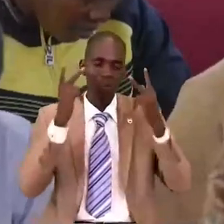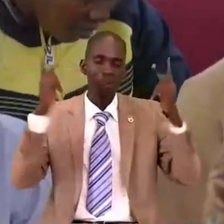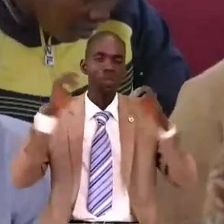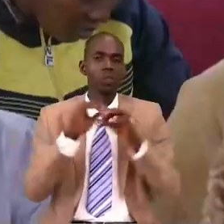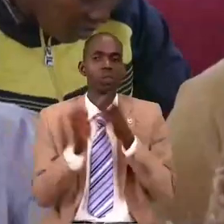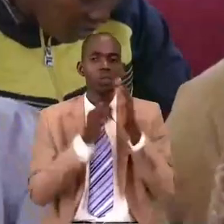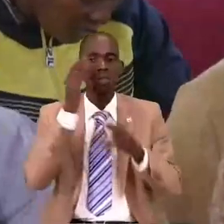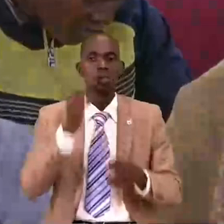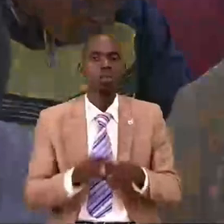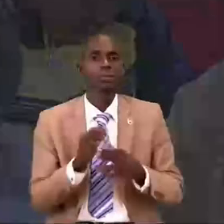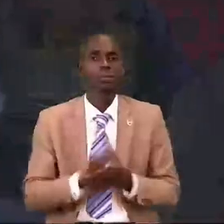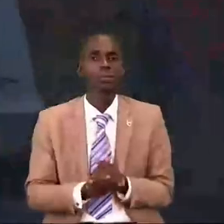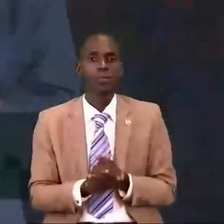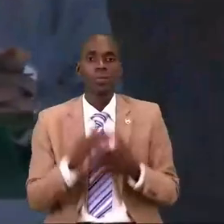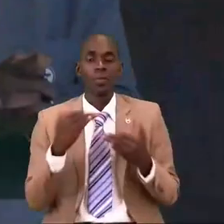La conquête.